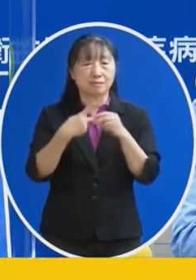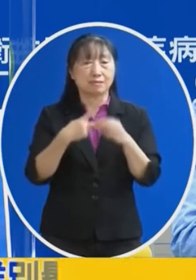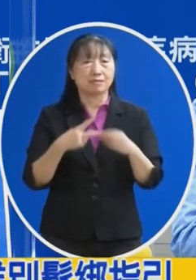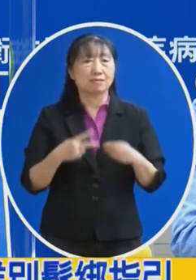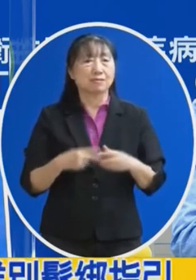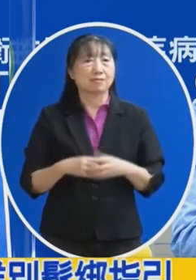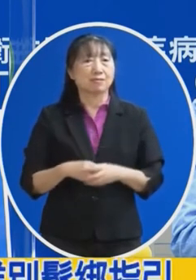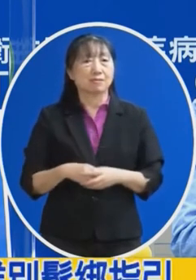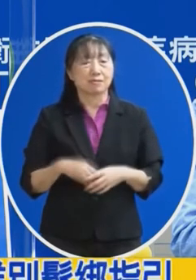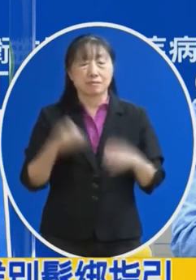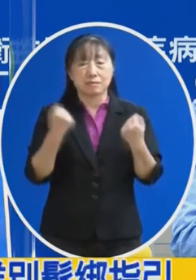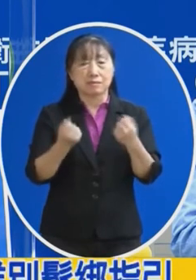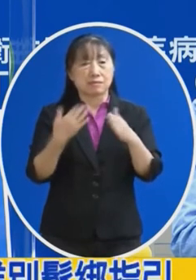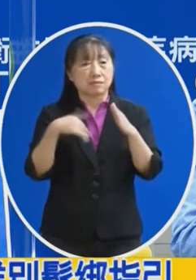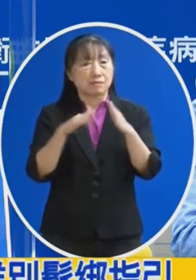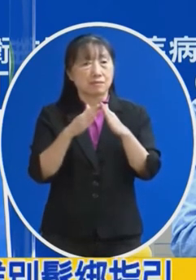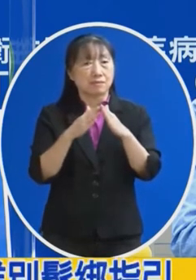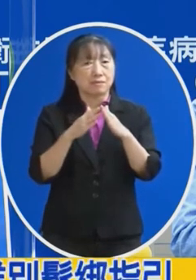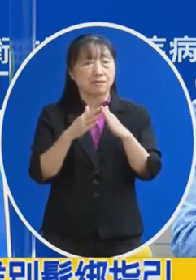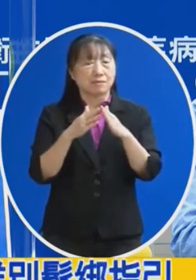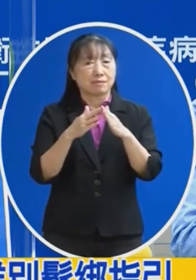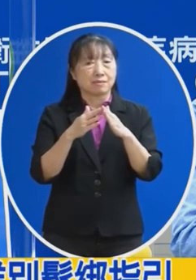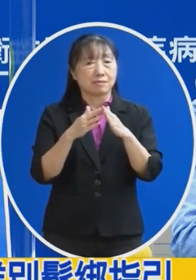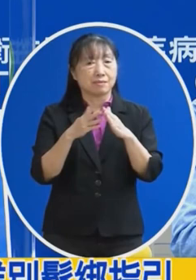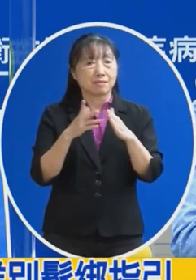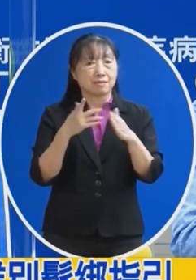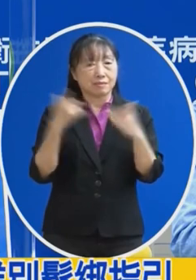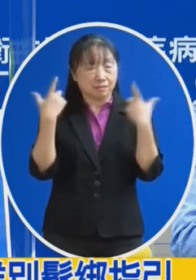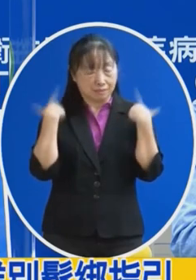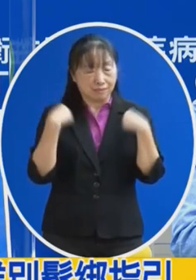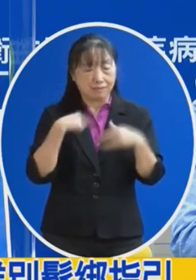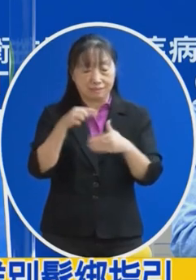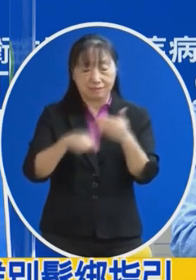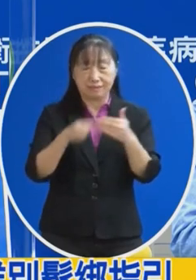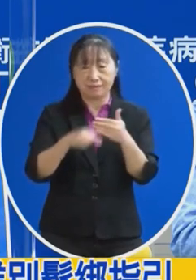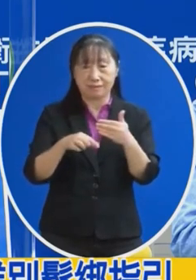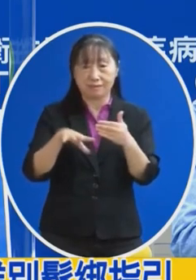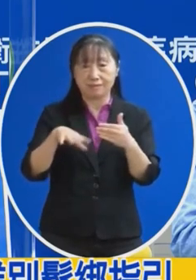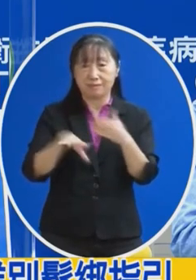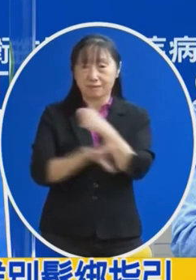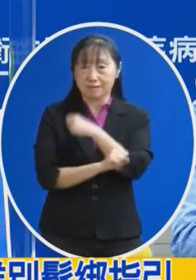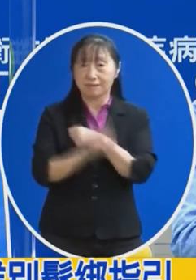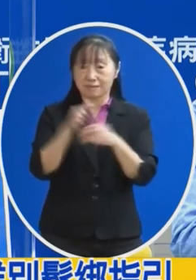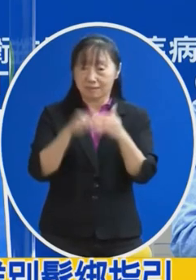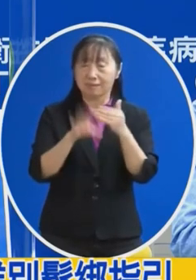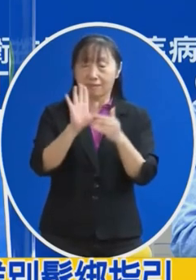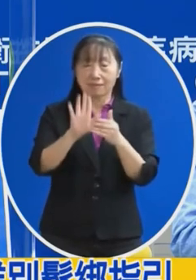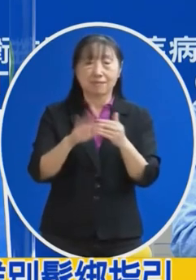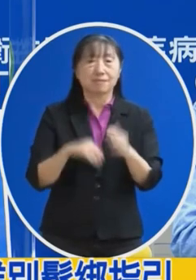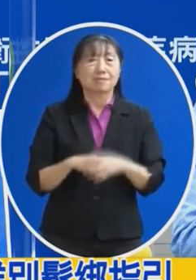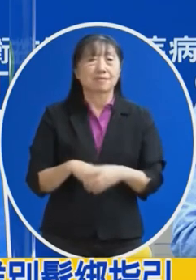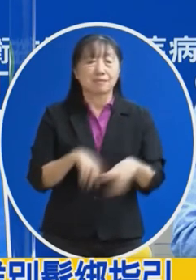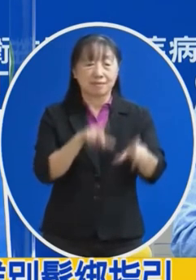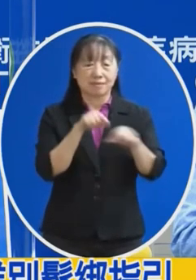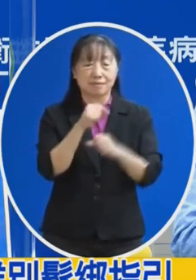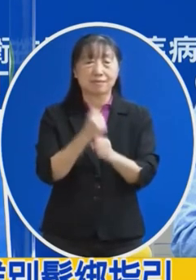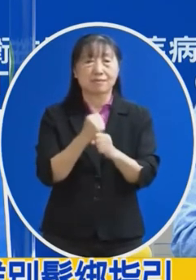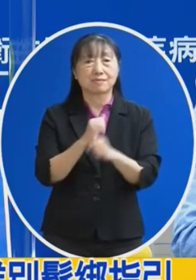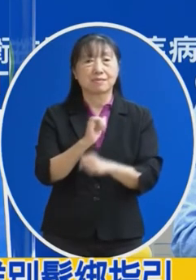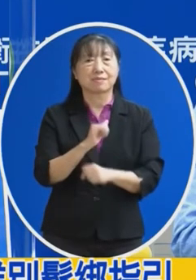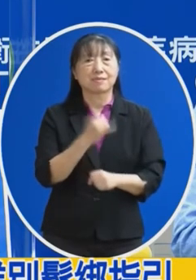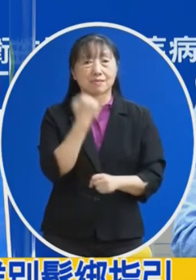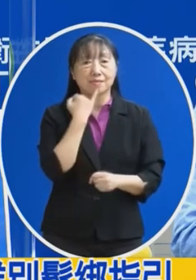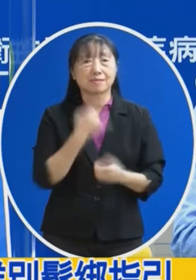说在学校里面基本上我们的基本指引都有，好，只要照着基本的指引来做就可以了